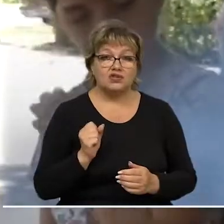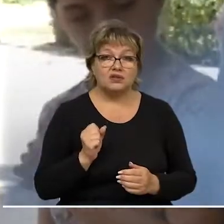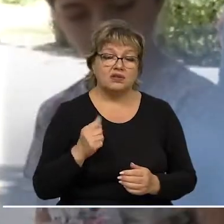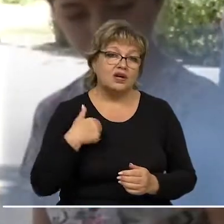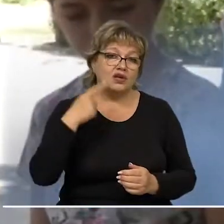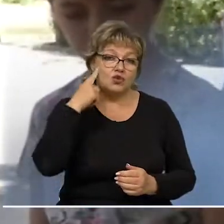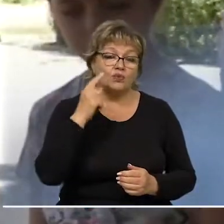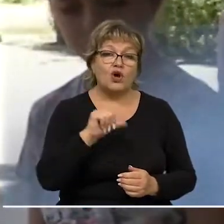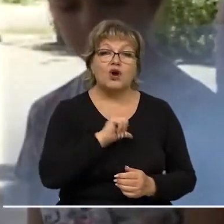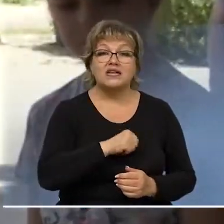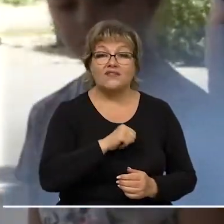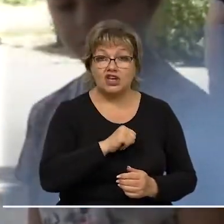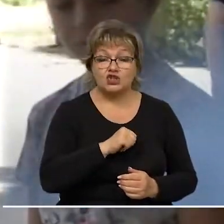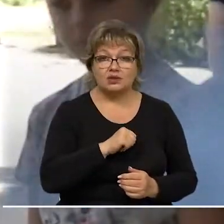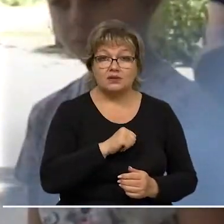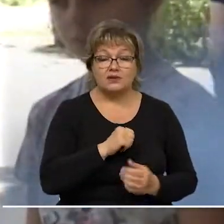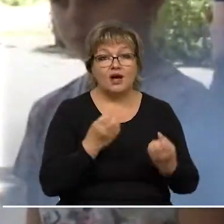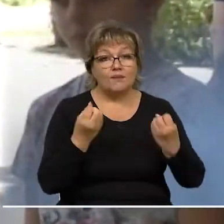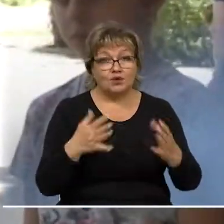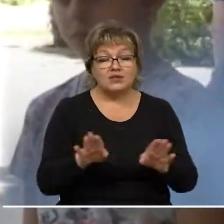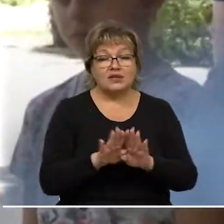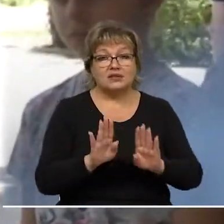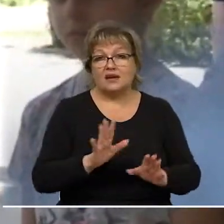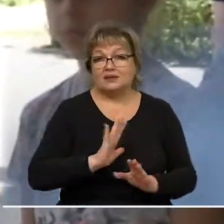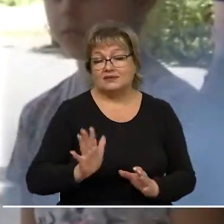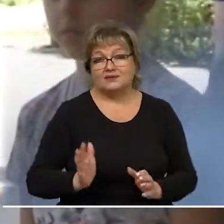я так думаю контрразведчиков остаток